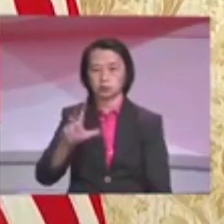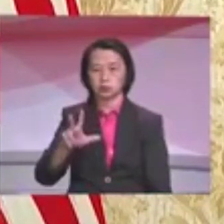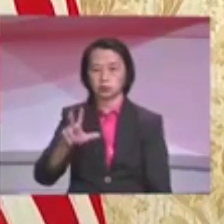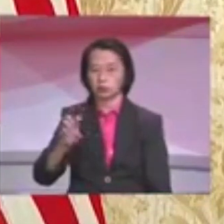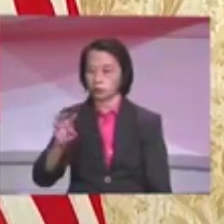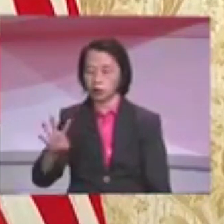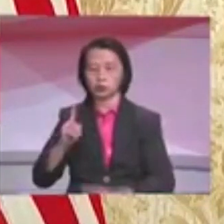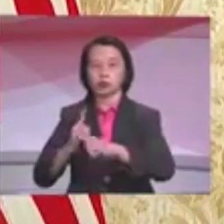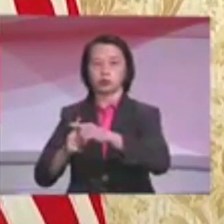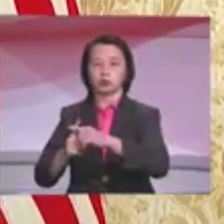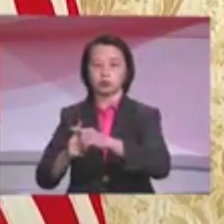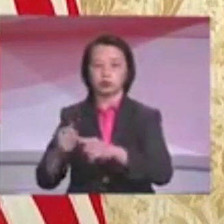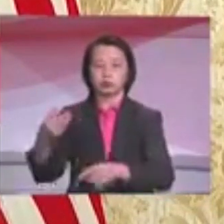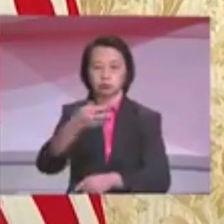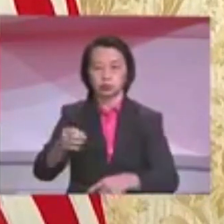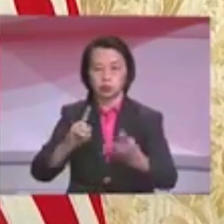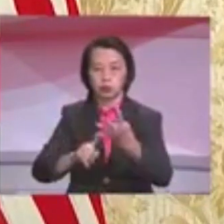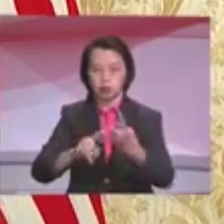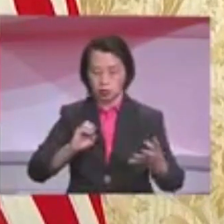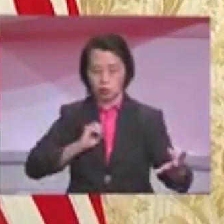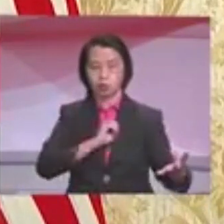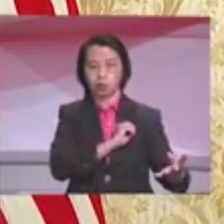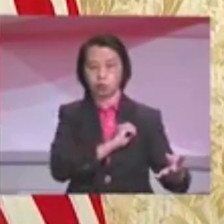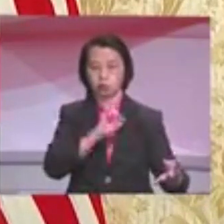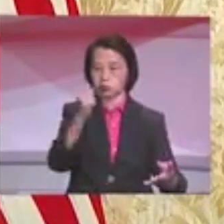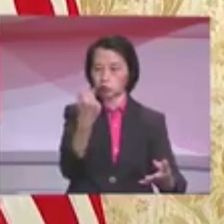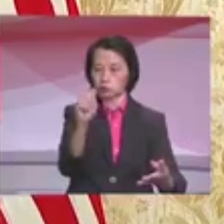21,304 kes positif, manakala di Poland,